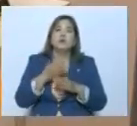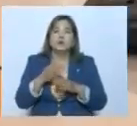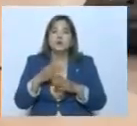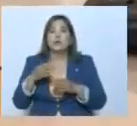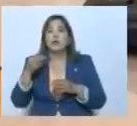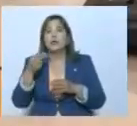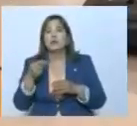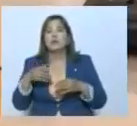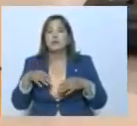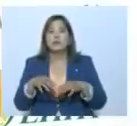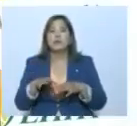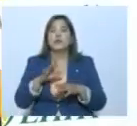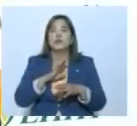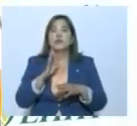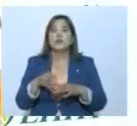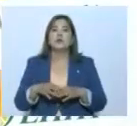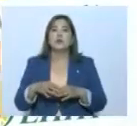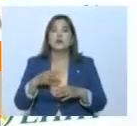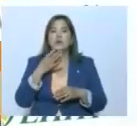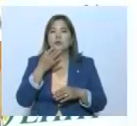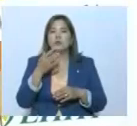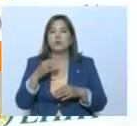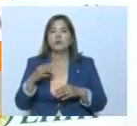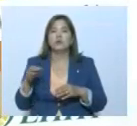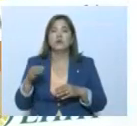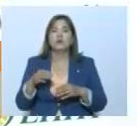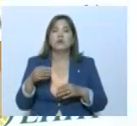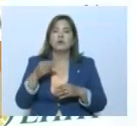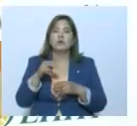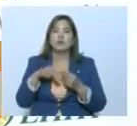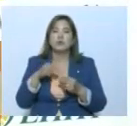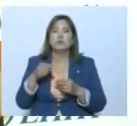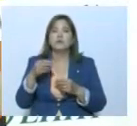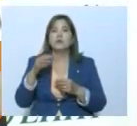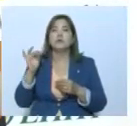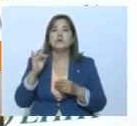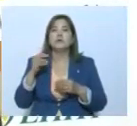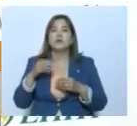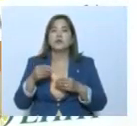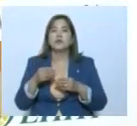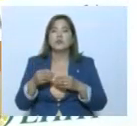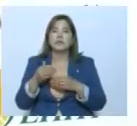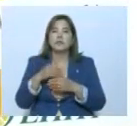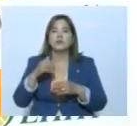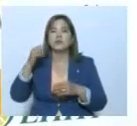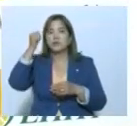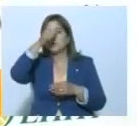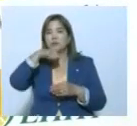белгілі мақсатта пайдаланалады. Ұлттық қордың инвестициялық кірісі жылдық мәнде